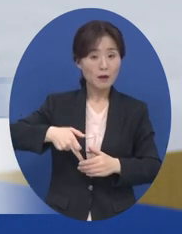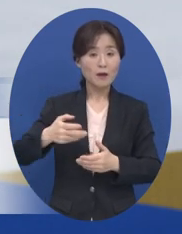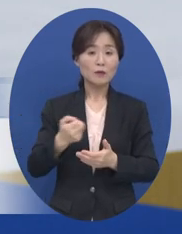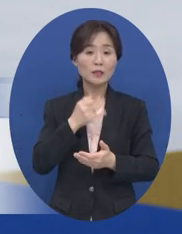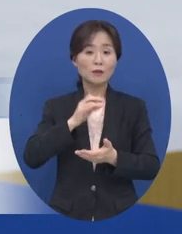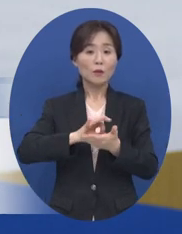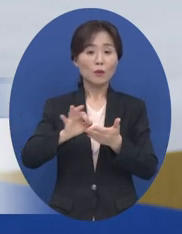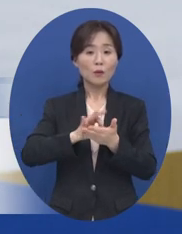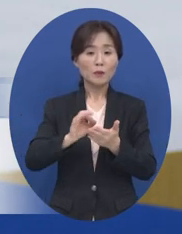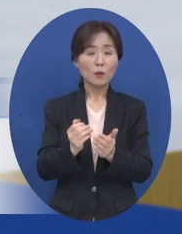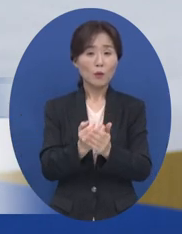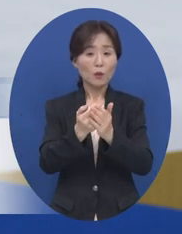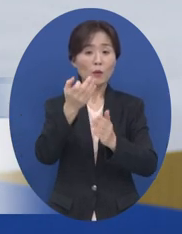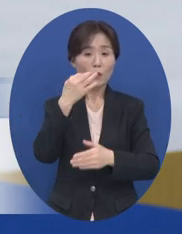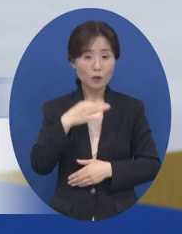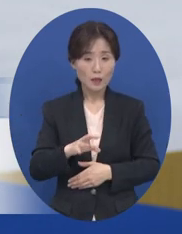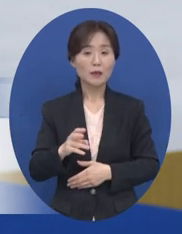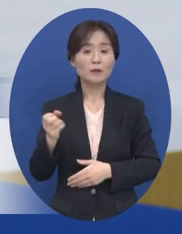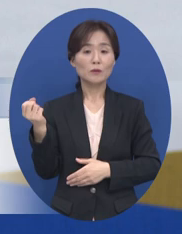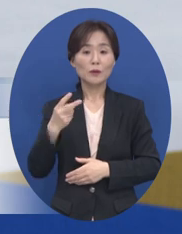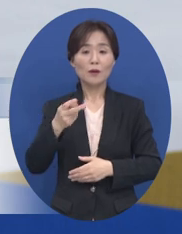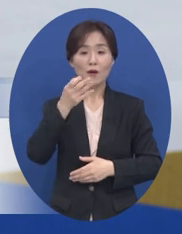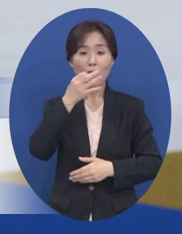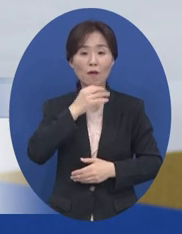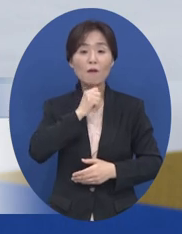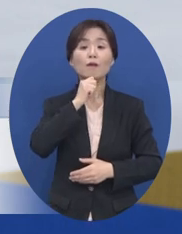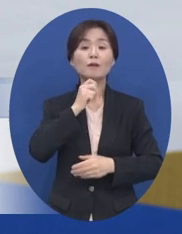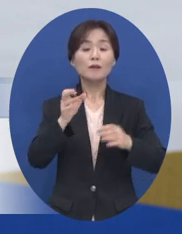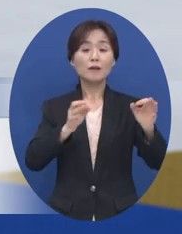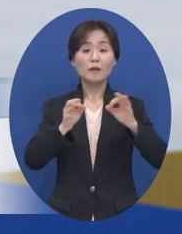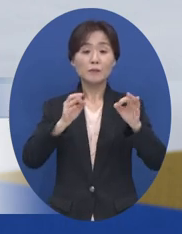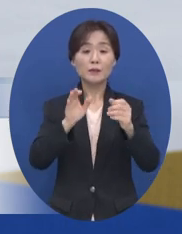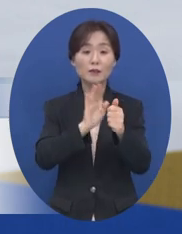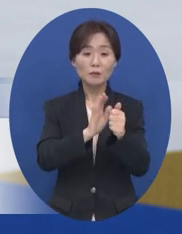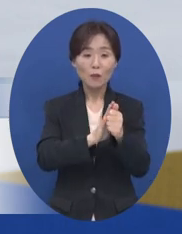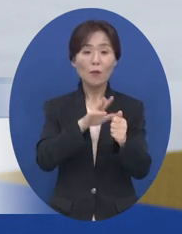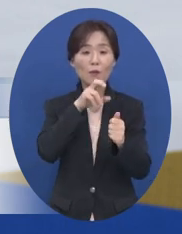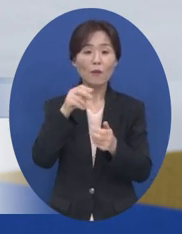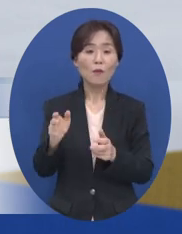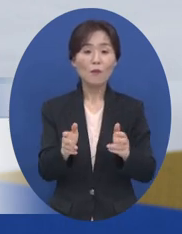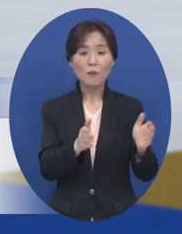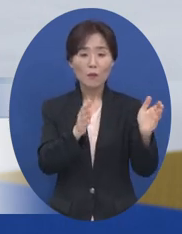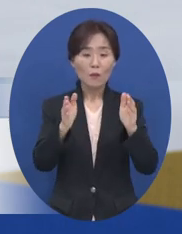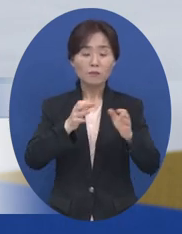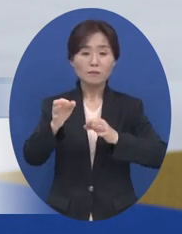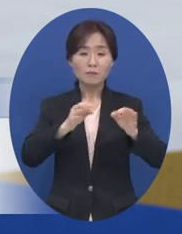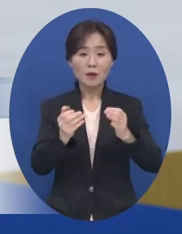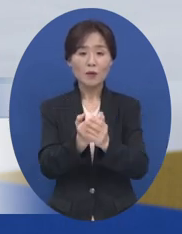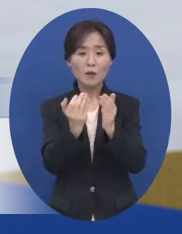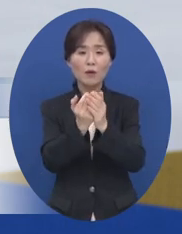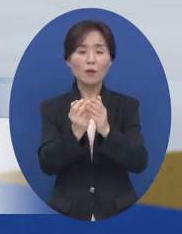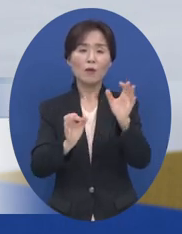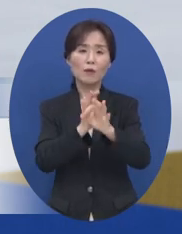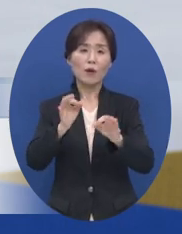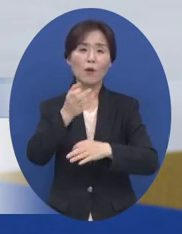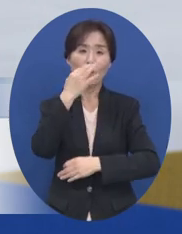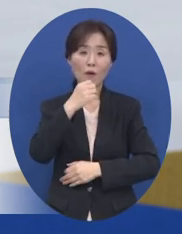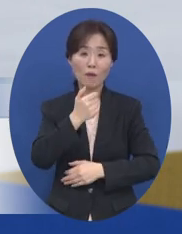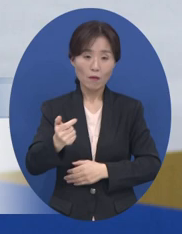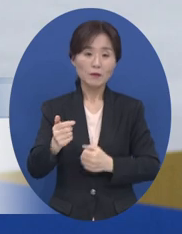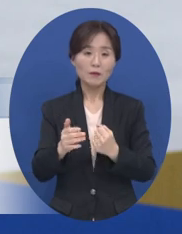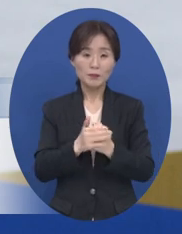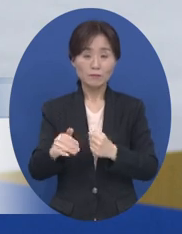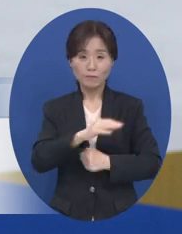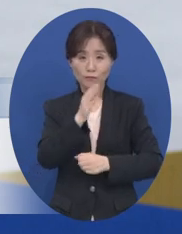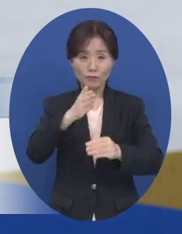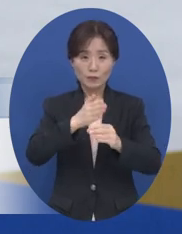또 영세자영업자 지원, 골목상권 진흥이라고 하는 경제적 효과가 워낙 확실하기 때문에 우리가 중심이